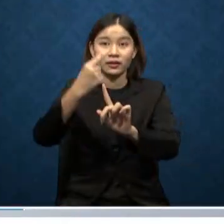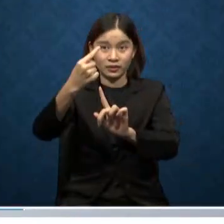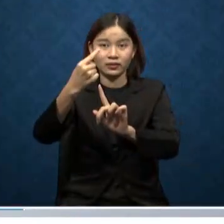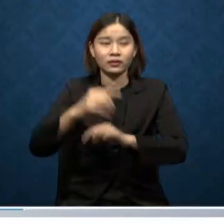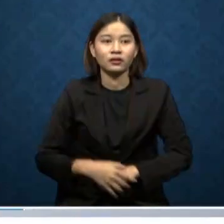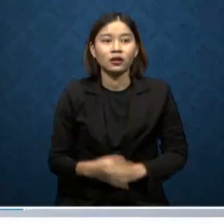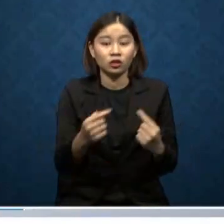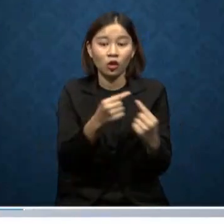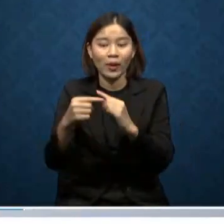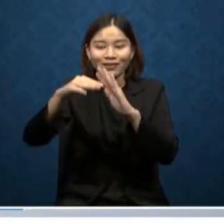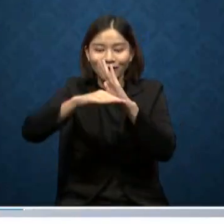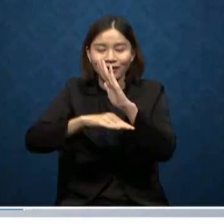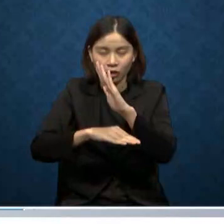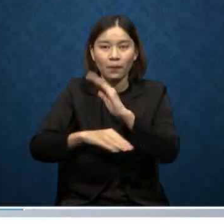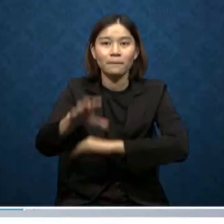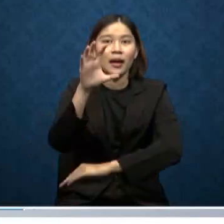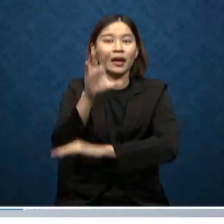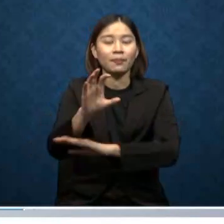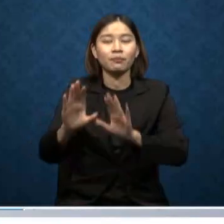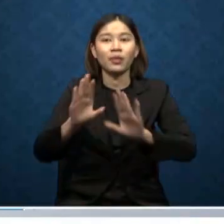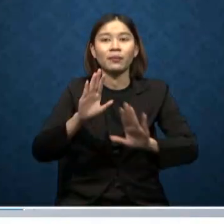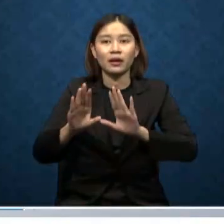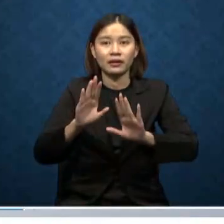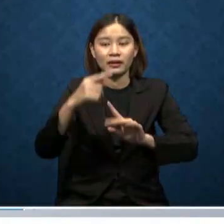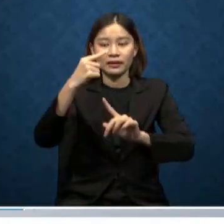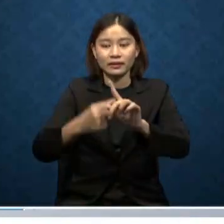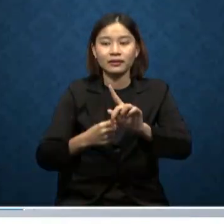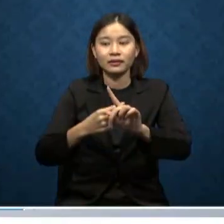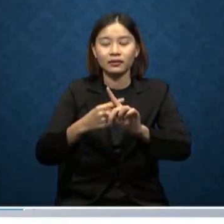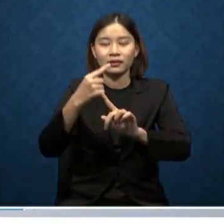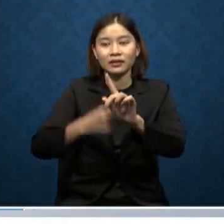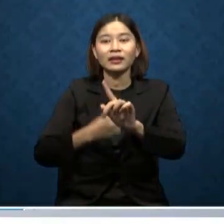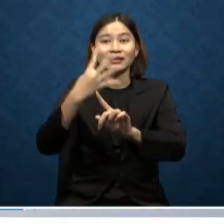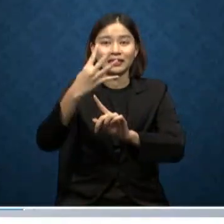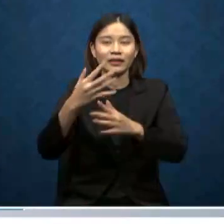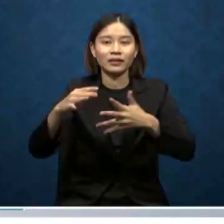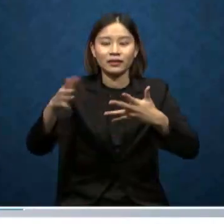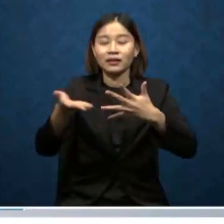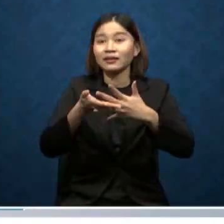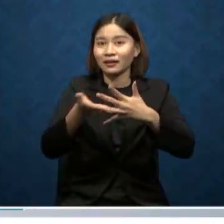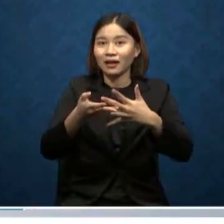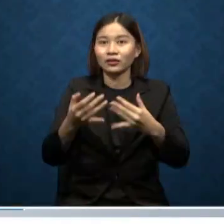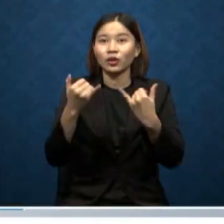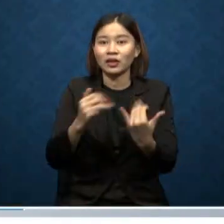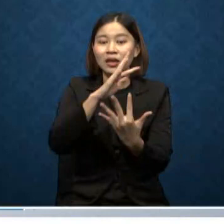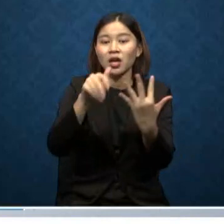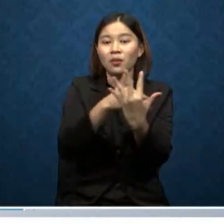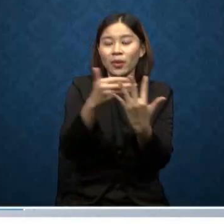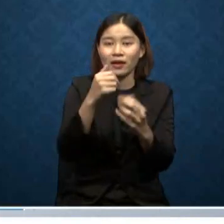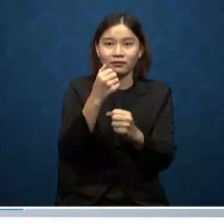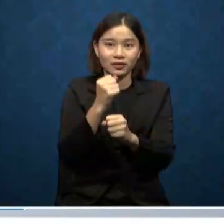็จะเข้าสู่กระบวนการโยจะมผลมากับใช้ในราวตางเดเมสายนอัี้เปเรขปฆธินงบประมาณ